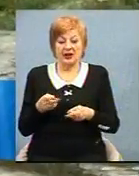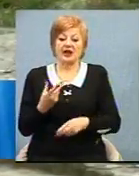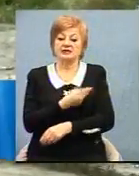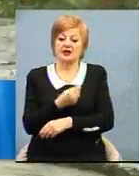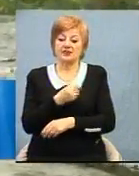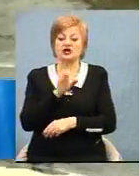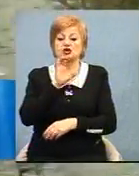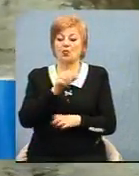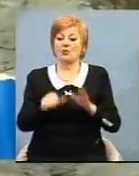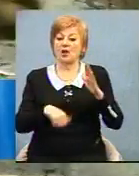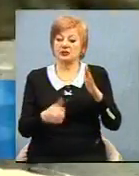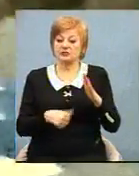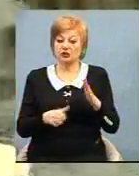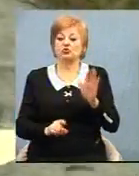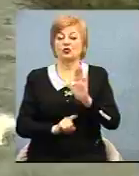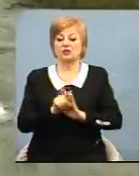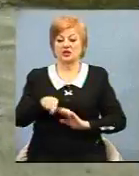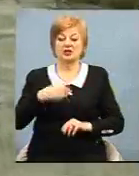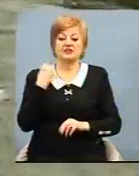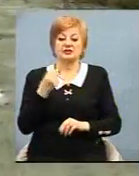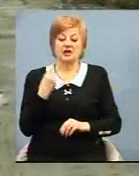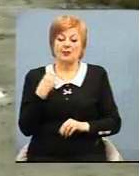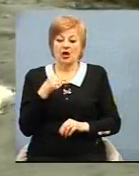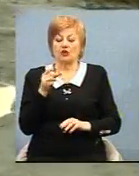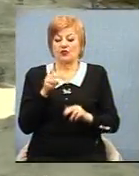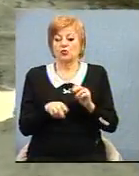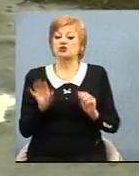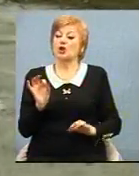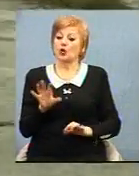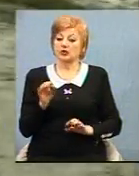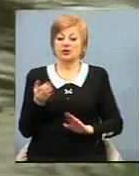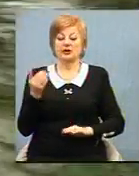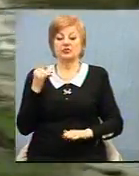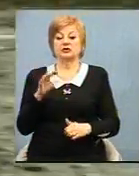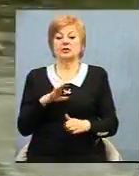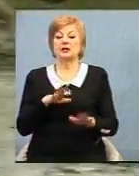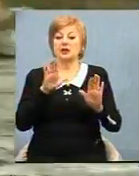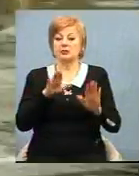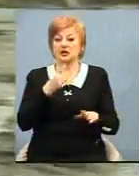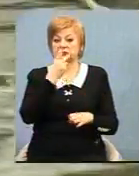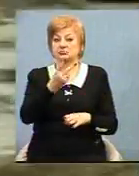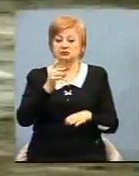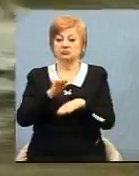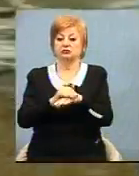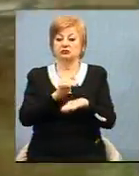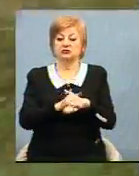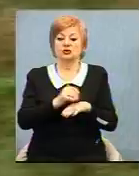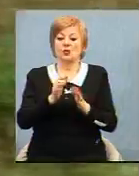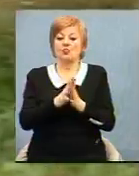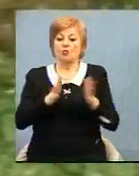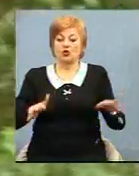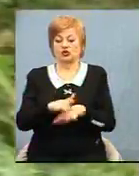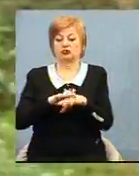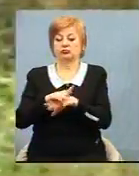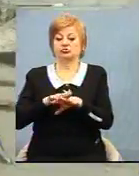вакцинація безпритульних тварин розпочалася у Запоріжжі наприкінці жовтня. Заздалегідь були визначені місця, де зафіксовано найбільше скупчення